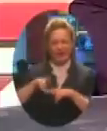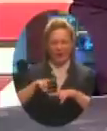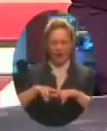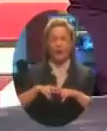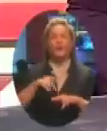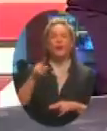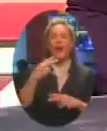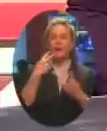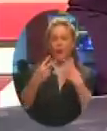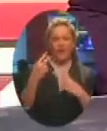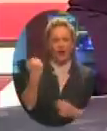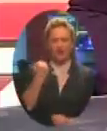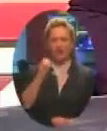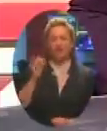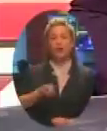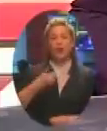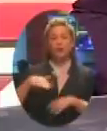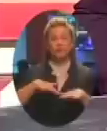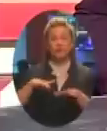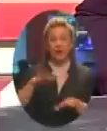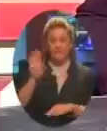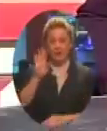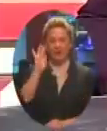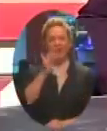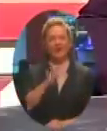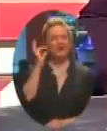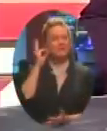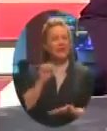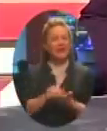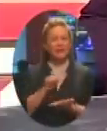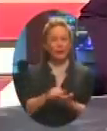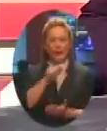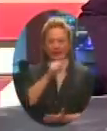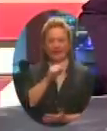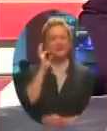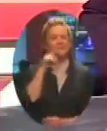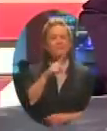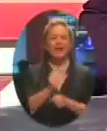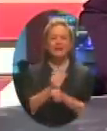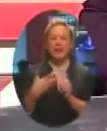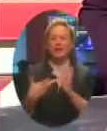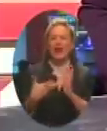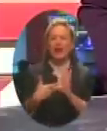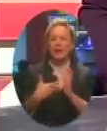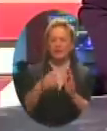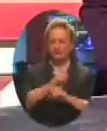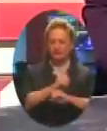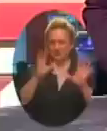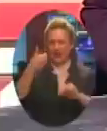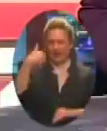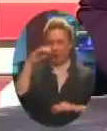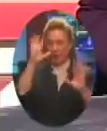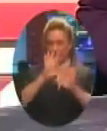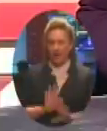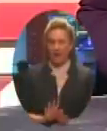תגובתו החריפה של ראש הממשלה בנימין נתניהו נגד העיתונאית אילנה דיין והתחקיר אותו שידרה אמש בתוכנית עובדה